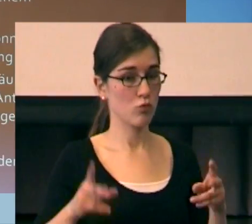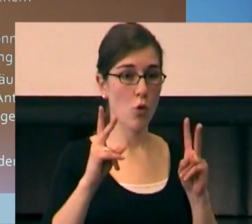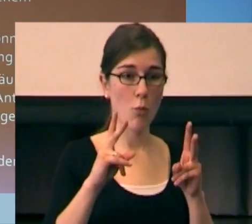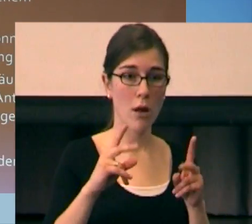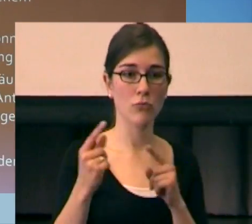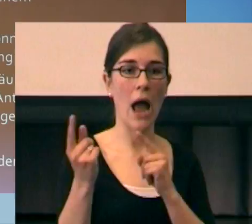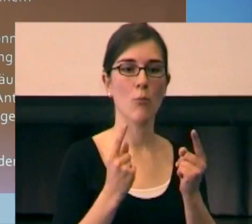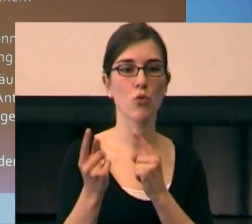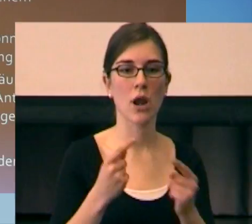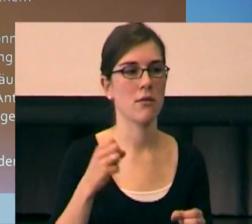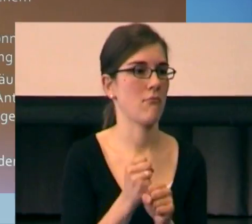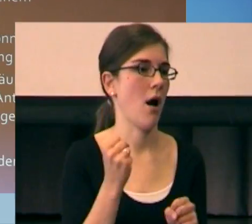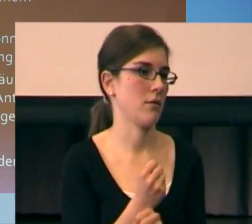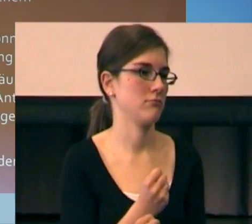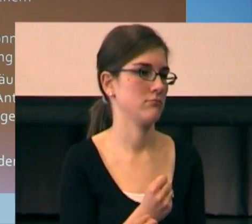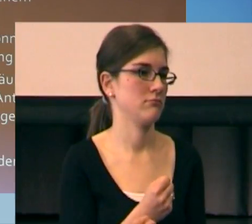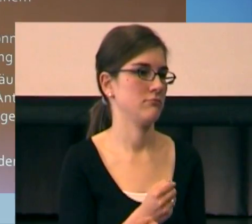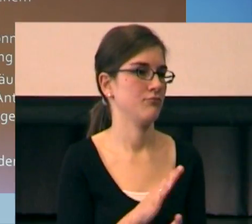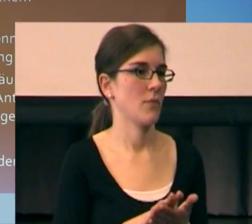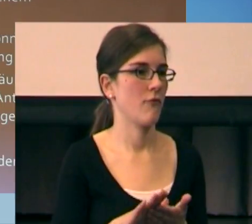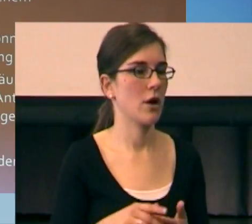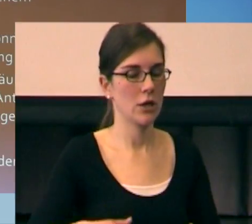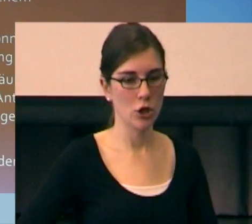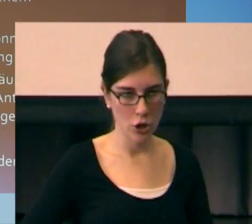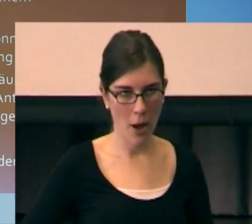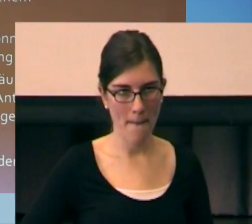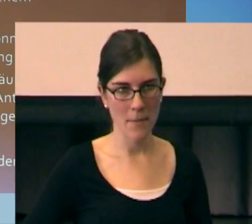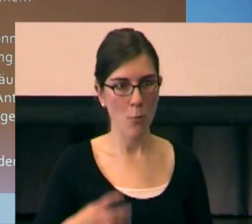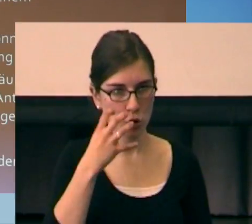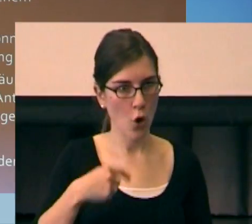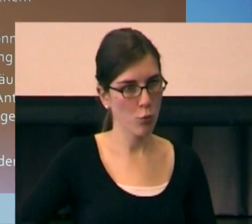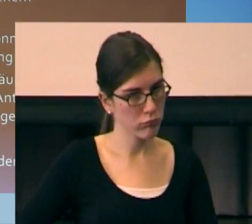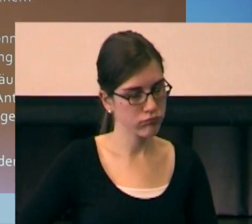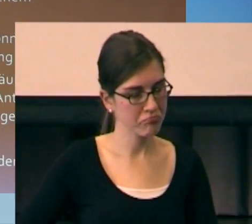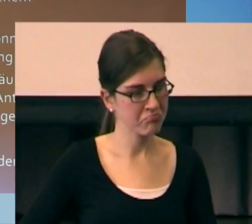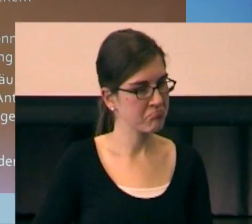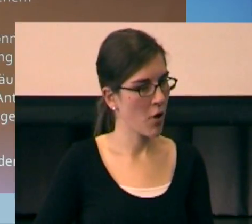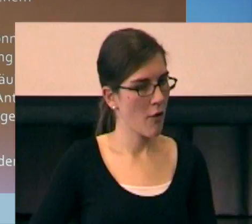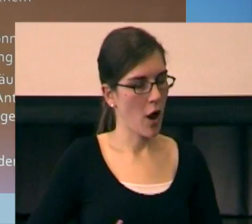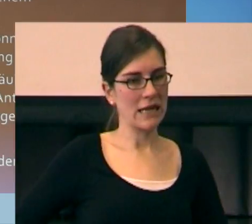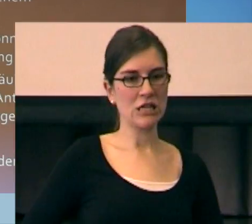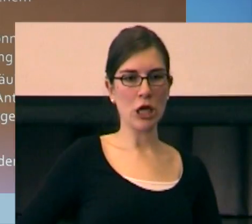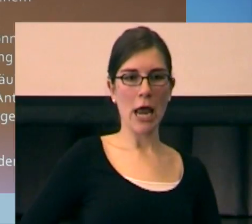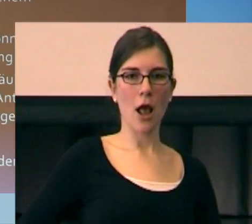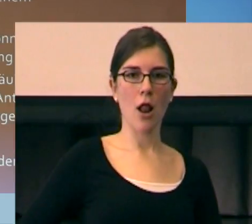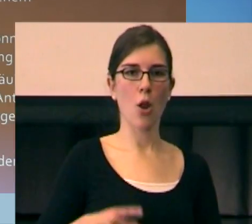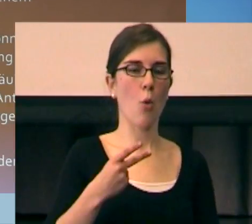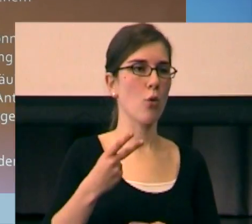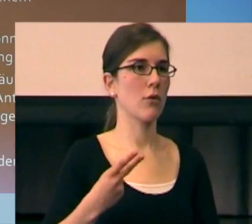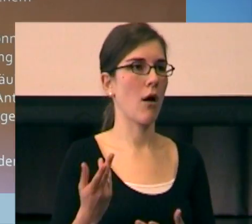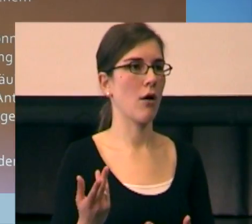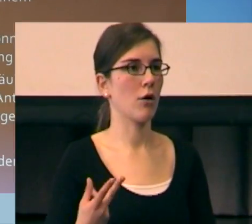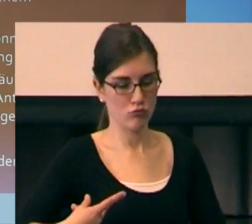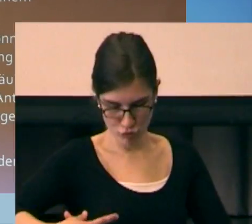bis auf ganz wenige Ausnahmen, ambulant in örtlicher Betäubung durchgeführt. Es kann durch ein Betäubungsgel geschehen, es kann durch eine örtliche